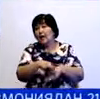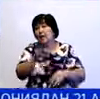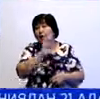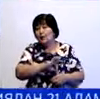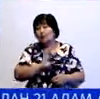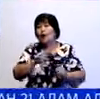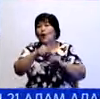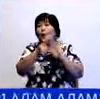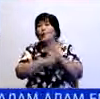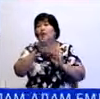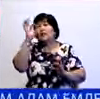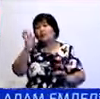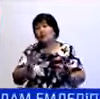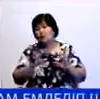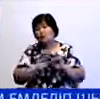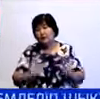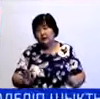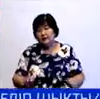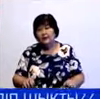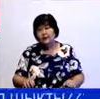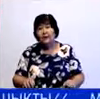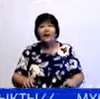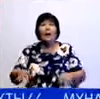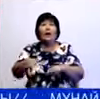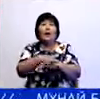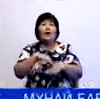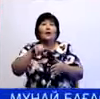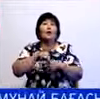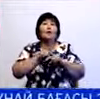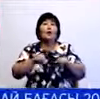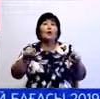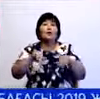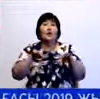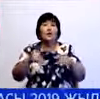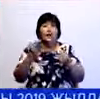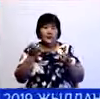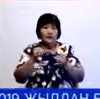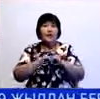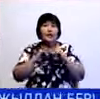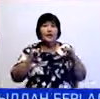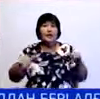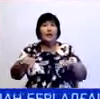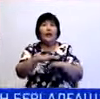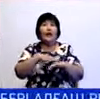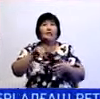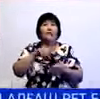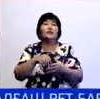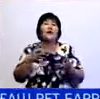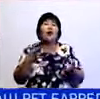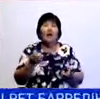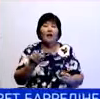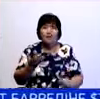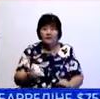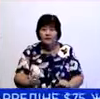небәрі 16% құрап отыр. Халқтың арасында үгіт насихат жұмыстарын әлде де жандандыруымыз керек. Өйткені халқтың арасында әлі де